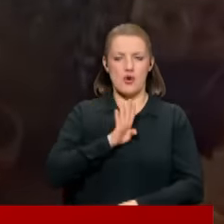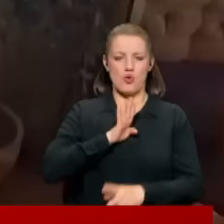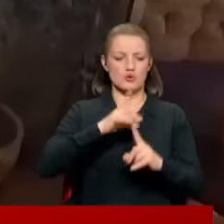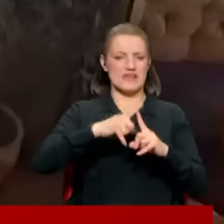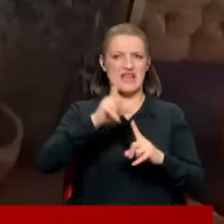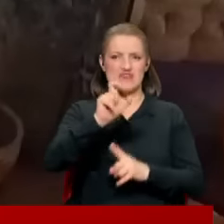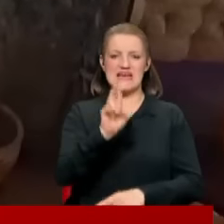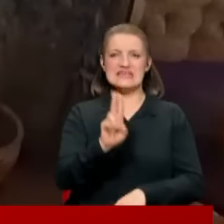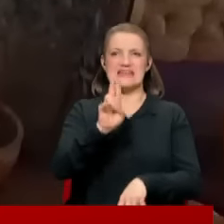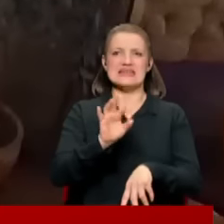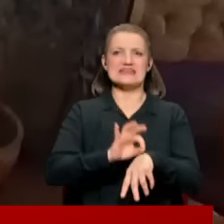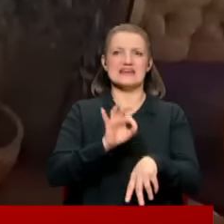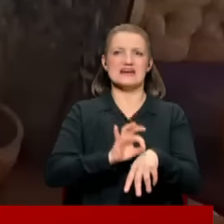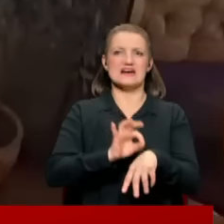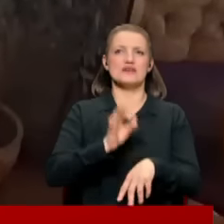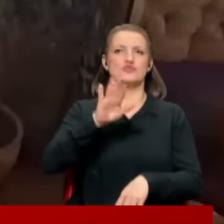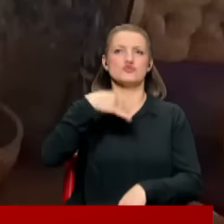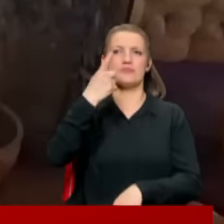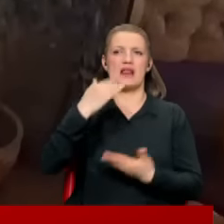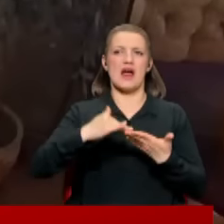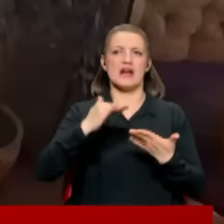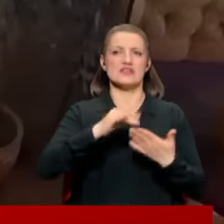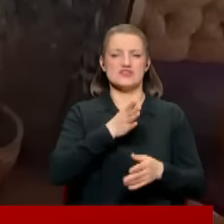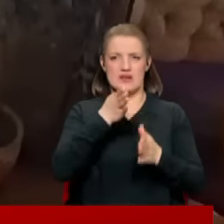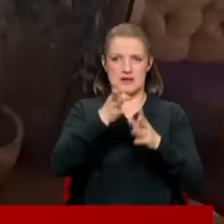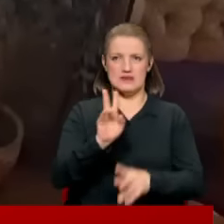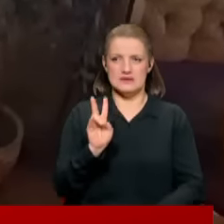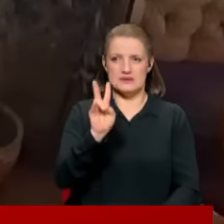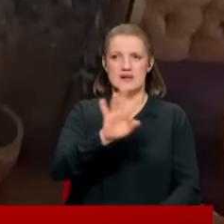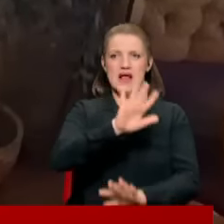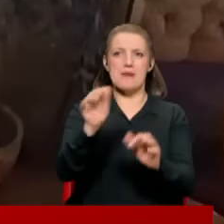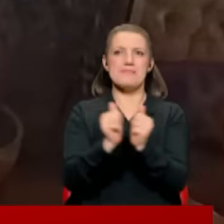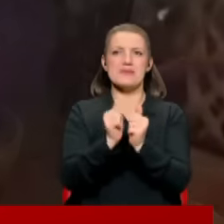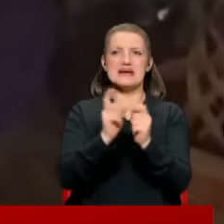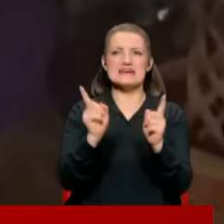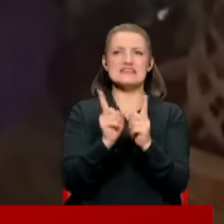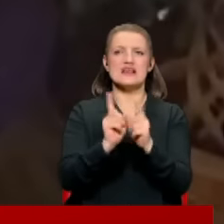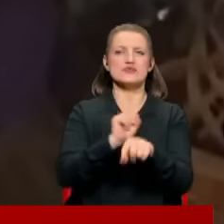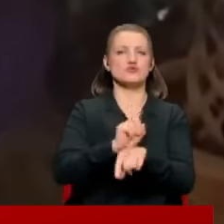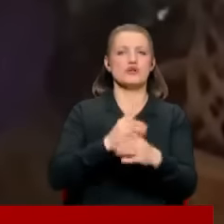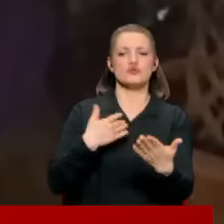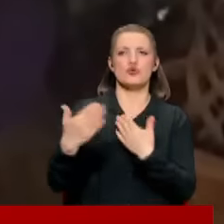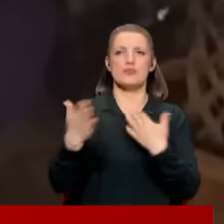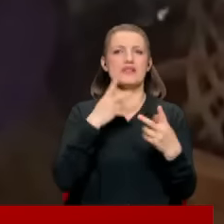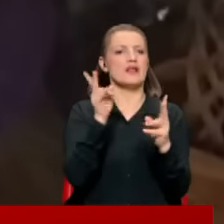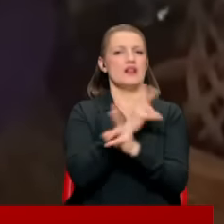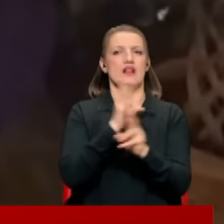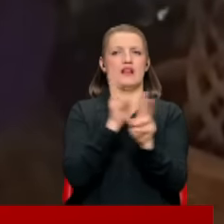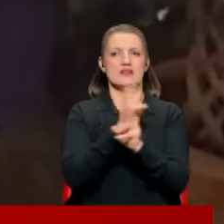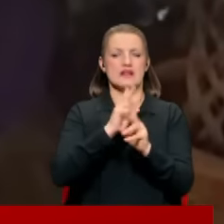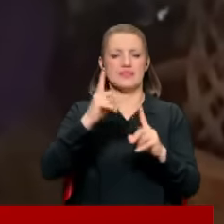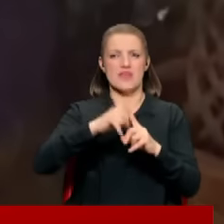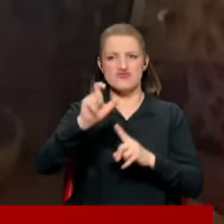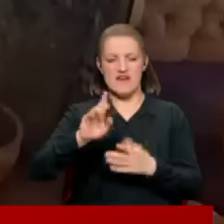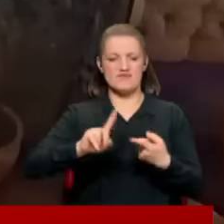TC de 7 dakika sonra bir arkadaşıyla geldi yanlarına. Hep beraber kısa süre sohbet ettiler, yüzleri gülüyordu. TC